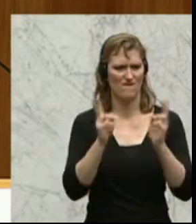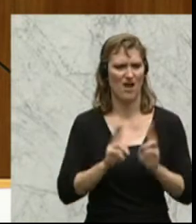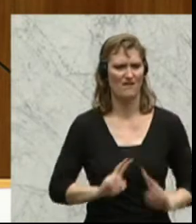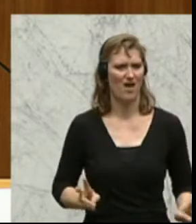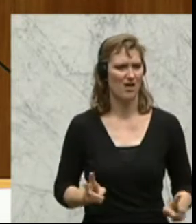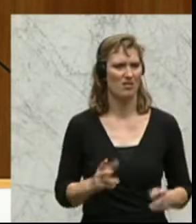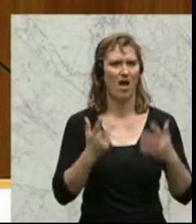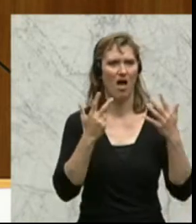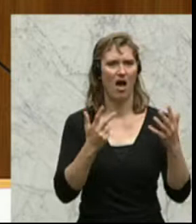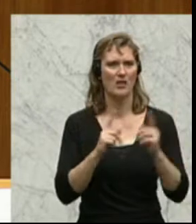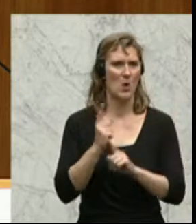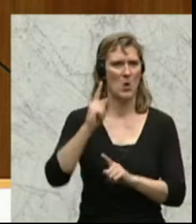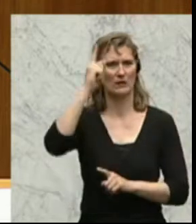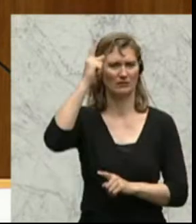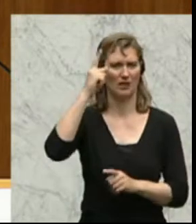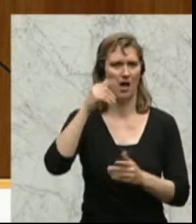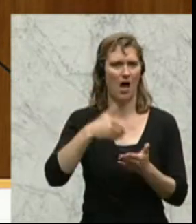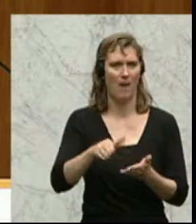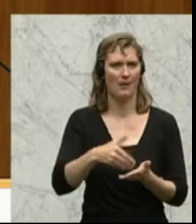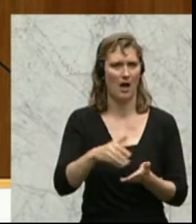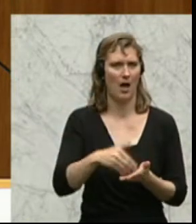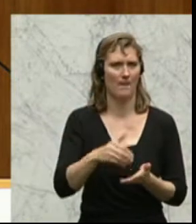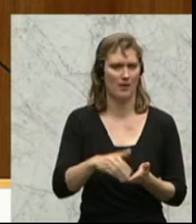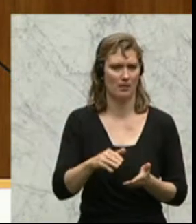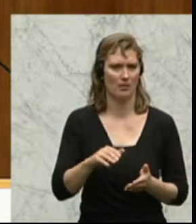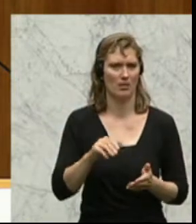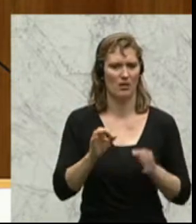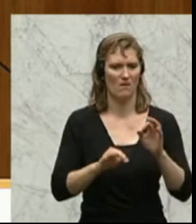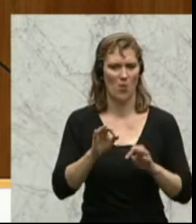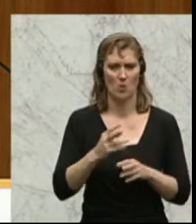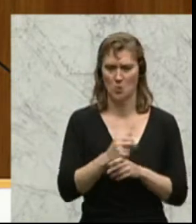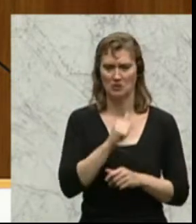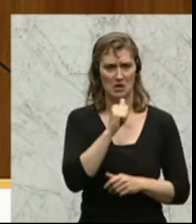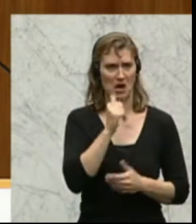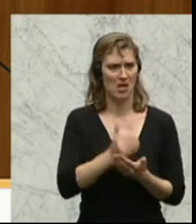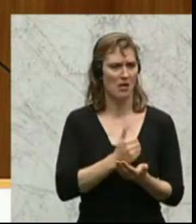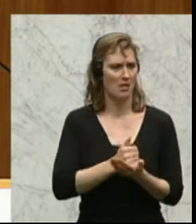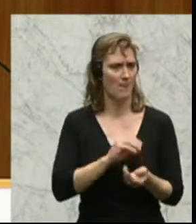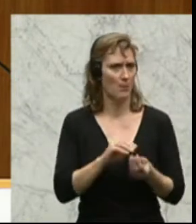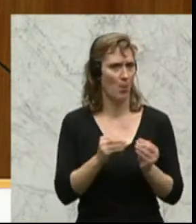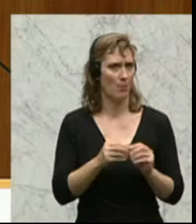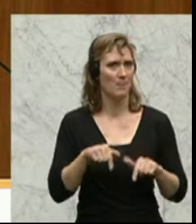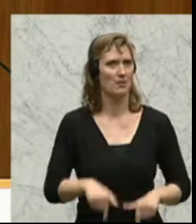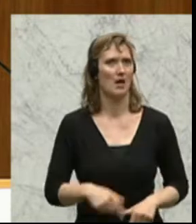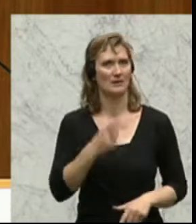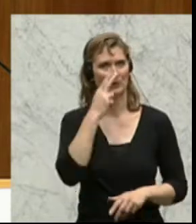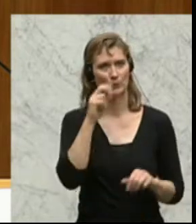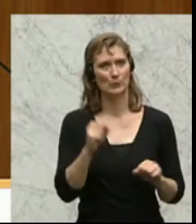8. höchste Abgabenquote. Österreich hat kein Einnahmenproblem, aber wir haben ein massives Ausgabenproblem.